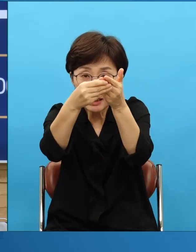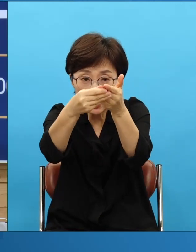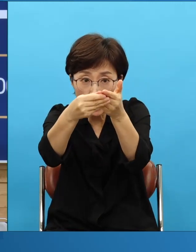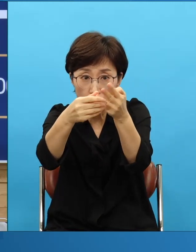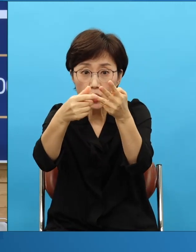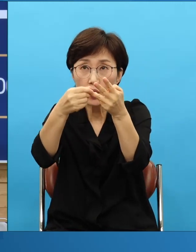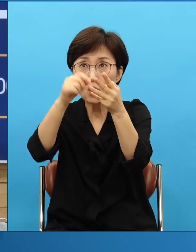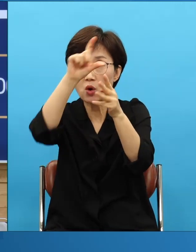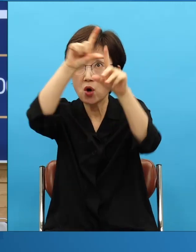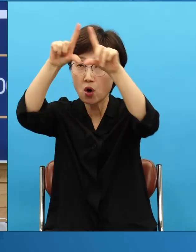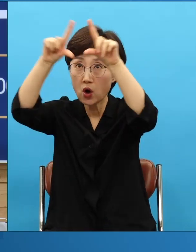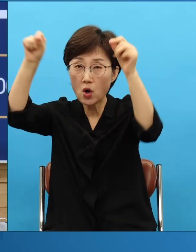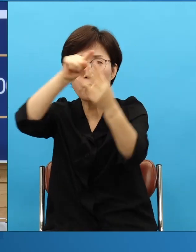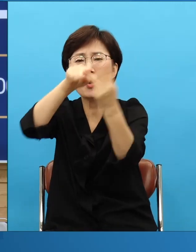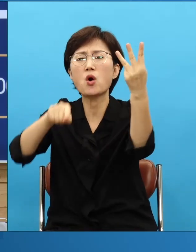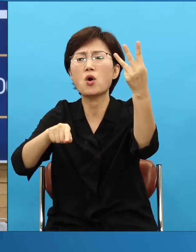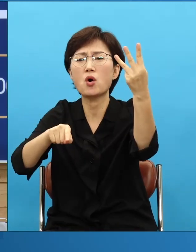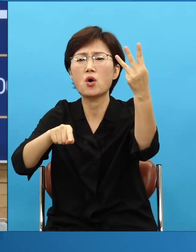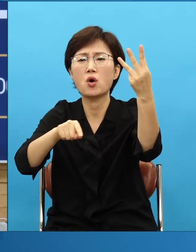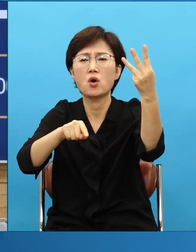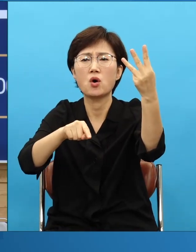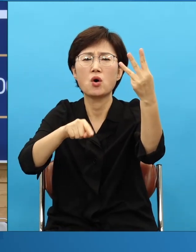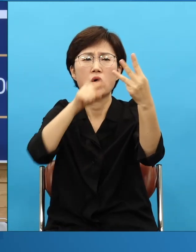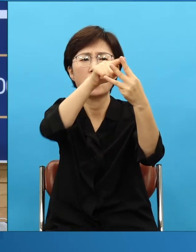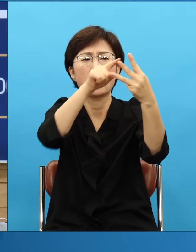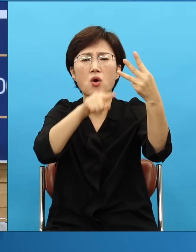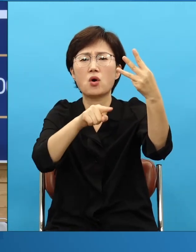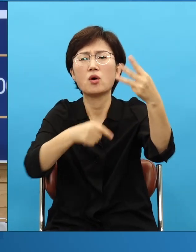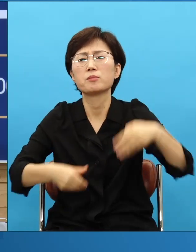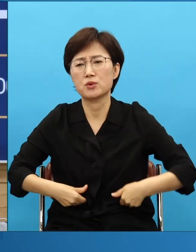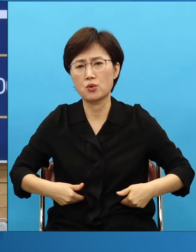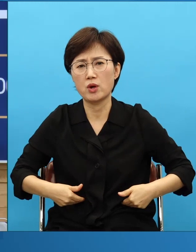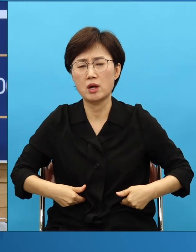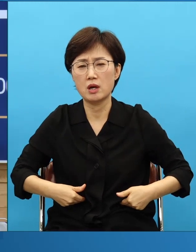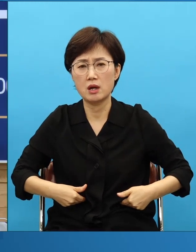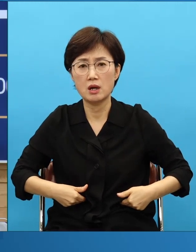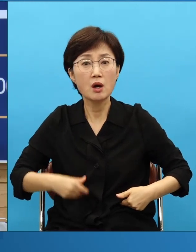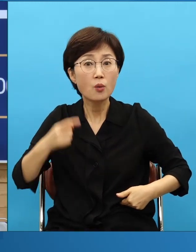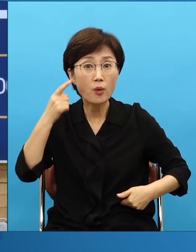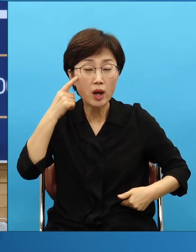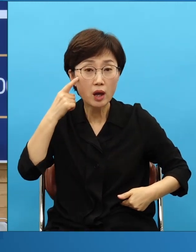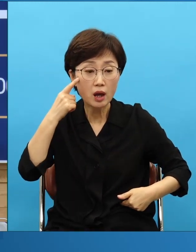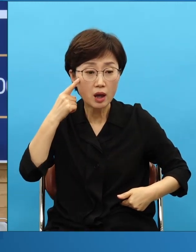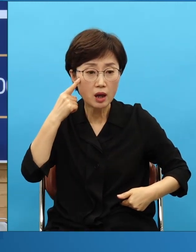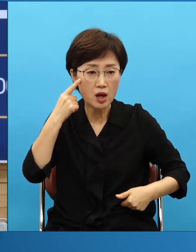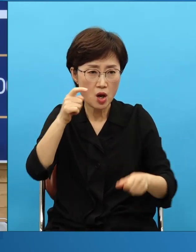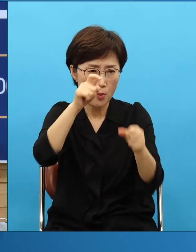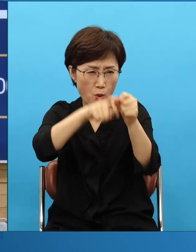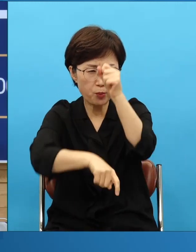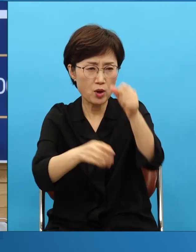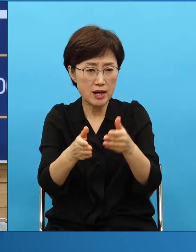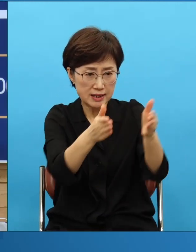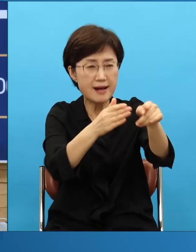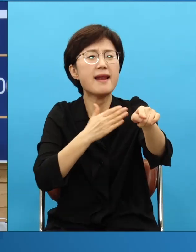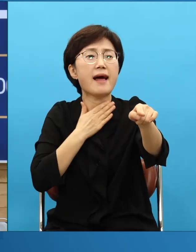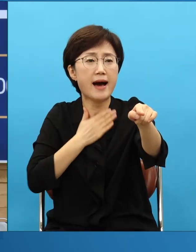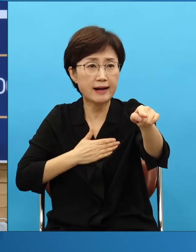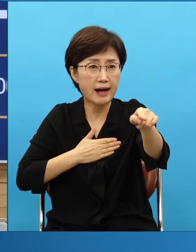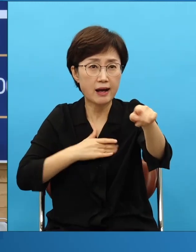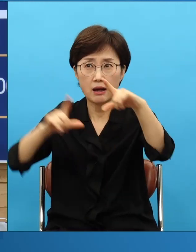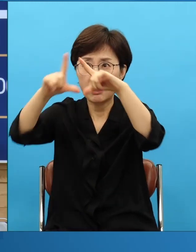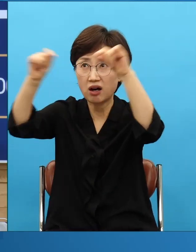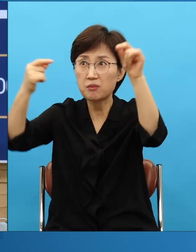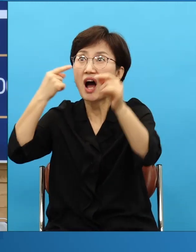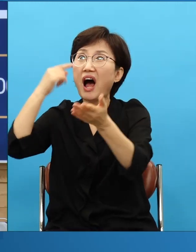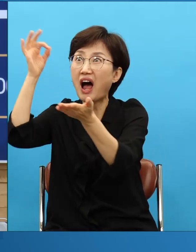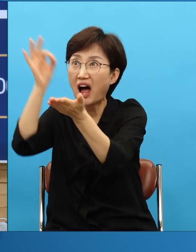이정표. and the guidepost that He Himself will fulfill. 아무리 여정이 목표 있어도 이정표 틀리면 딴 데로 가잖아요. No, even if you have a journey and a purpose, if your guidepost is